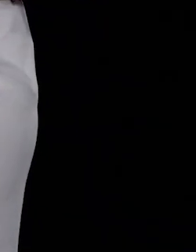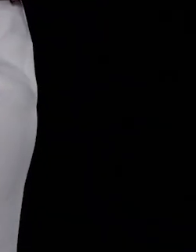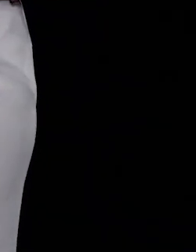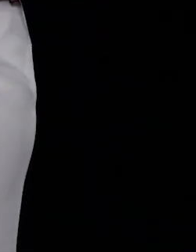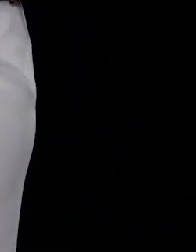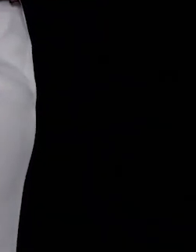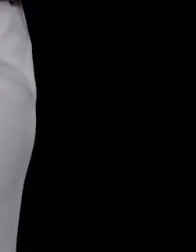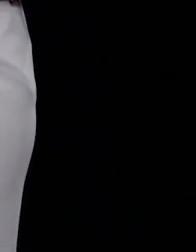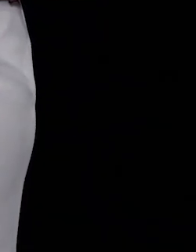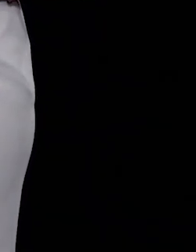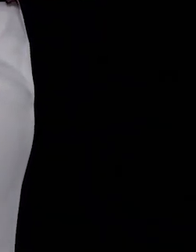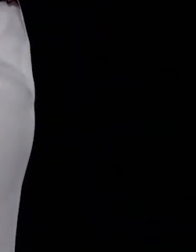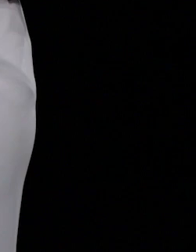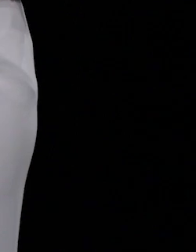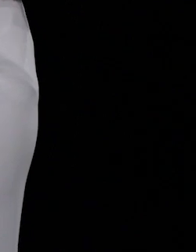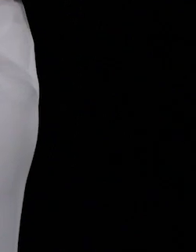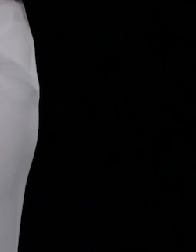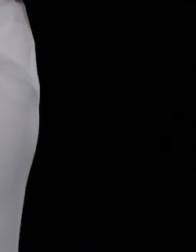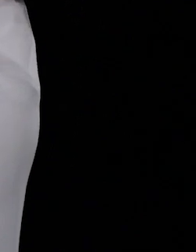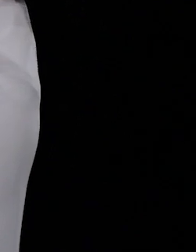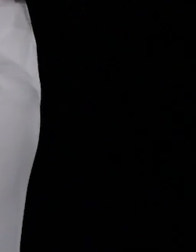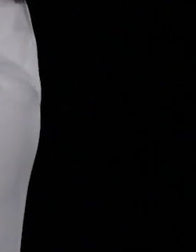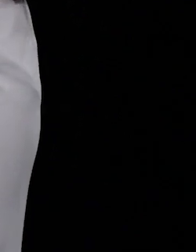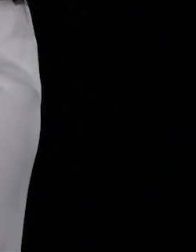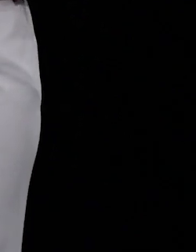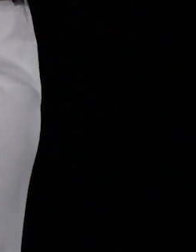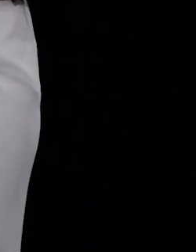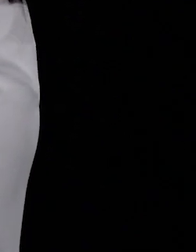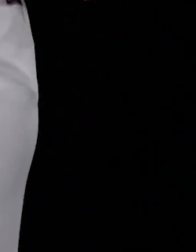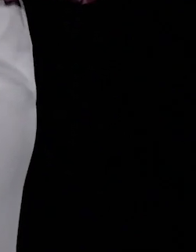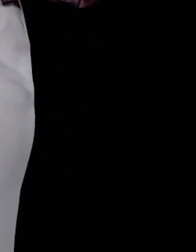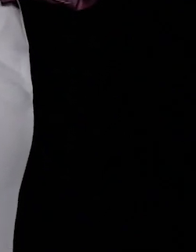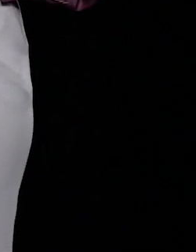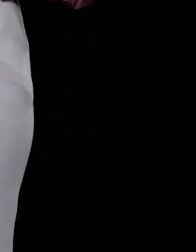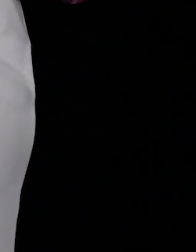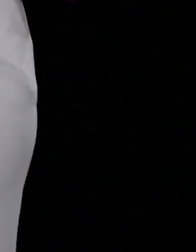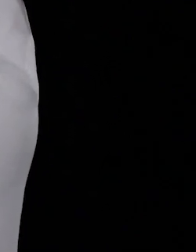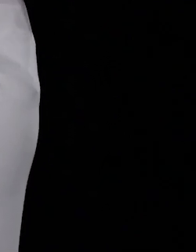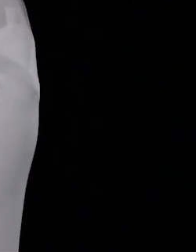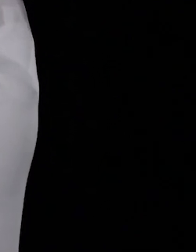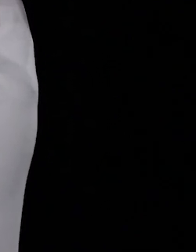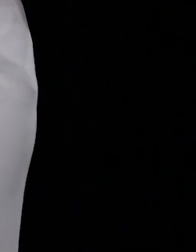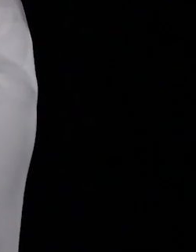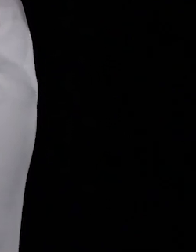언제 어디서나 내 손안의 뉴스. 광주 MBC 뉴스 유튜브 구독으로 함께하세요.